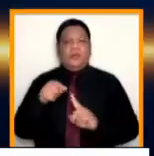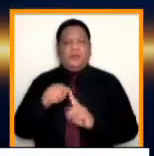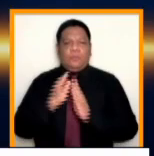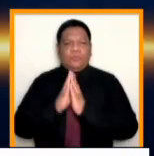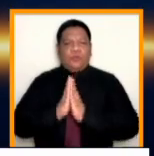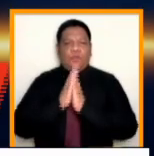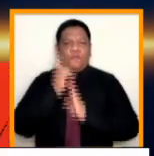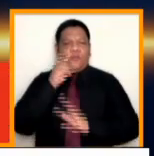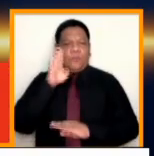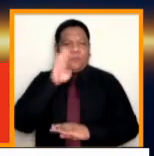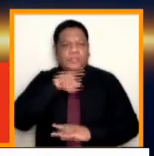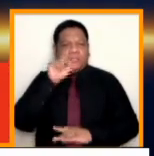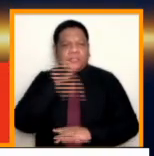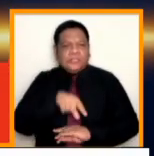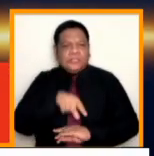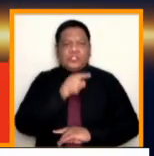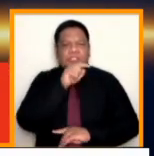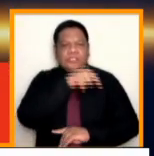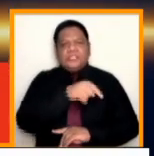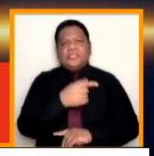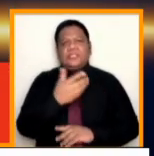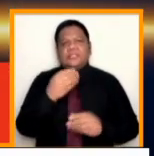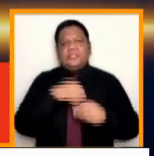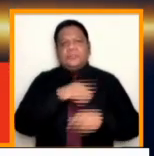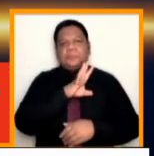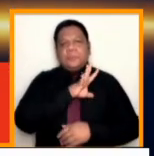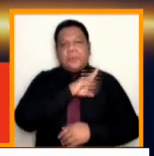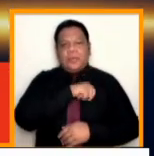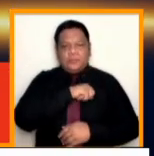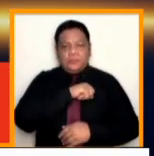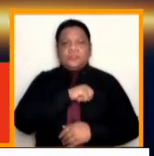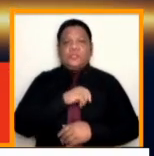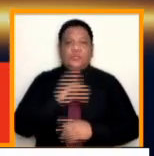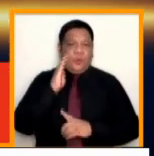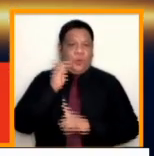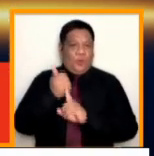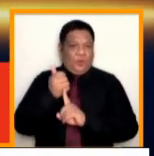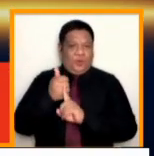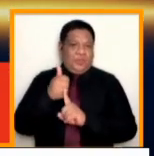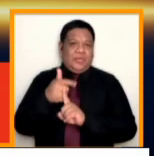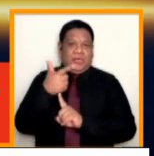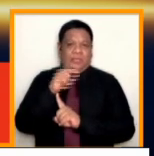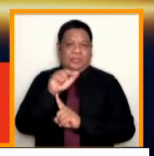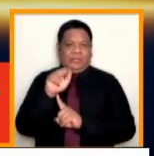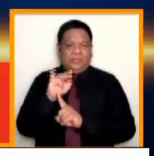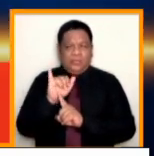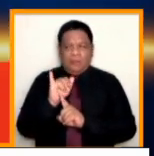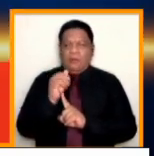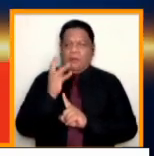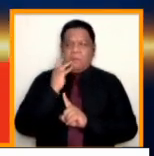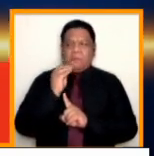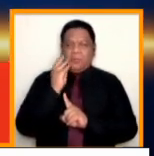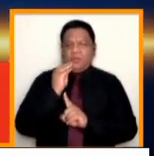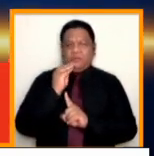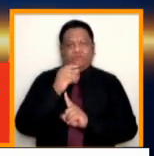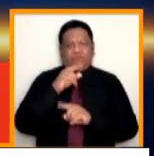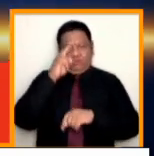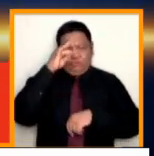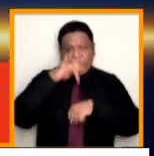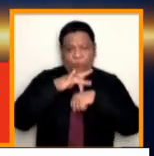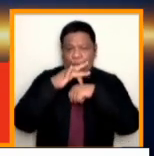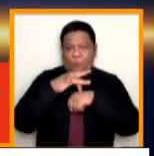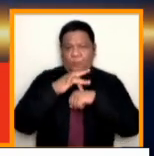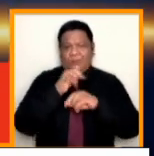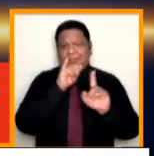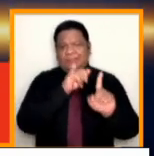Palestine. Alam daw ng half-Palestinian beauty queen na nakakaranas sila ng trauma doon. Sana raw ay manaig pa rin ang